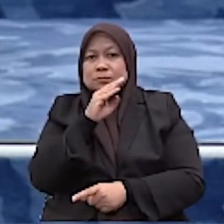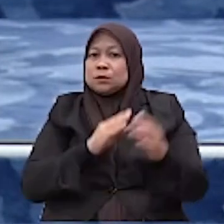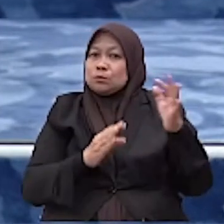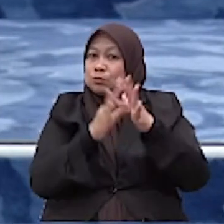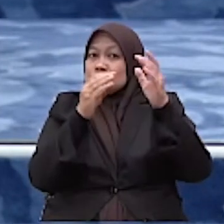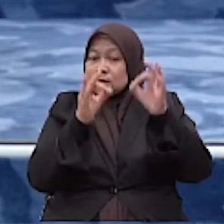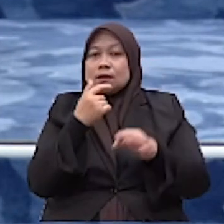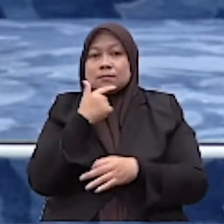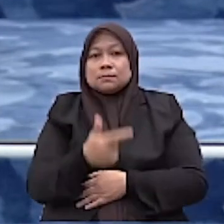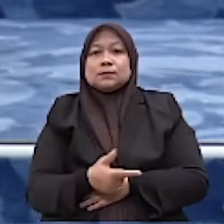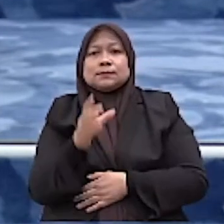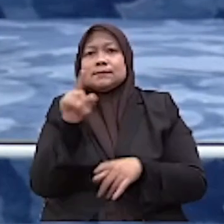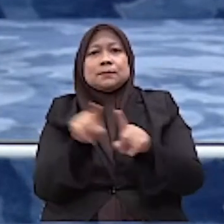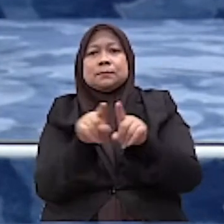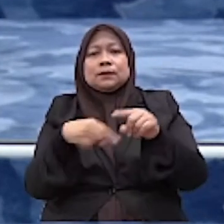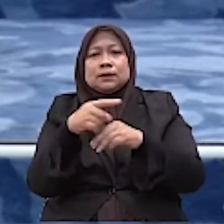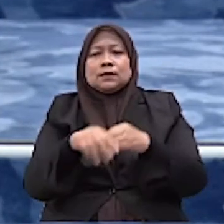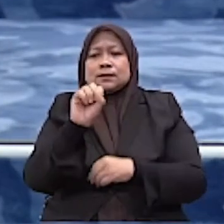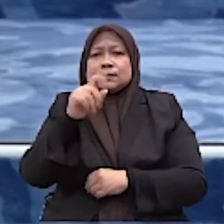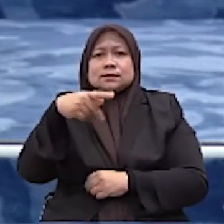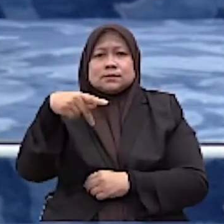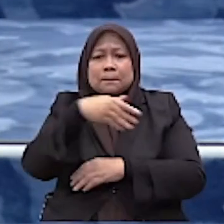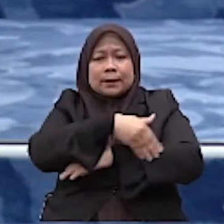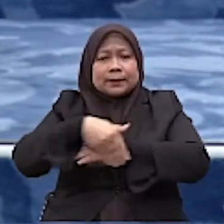tak betul begitu juga tentang